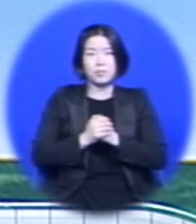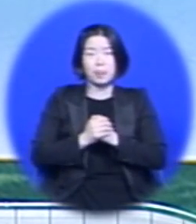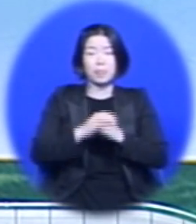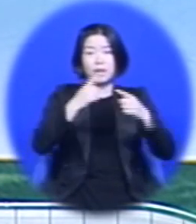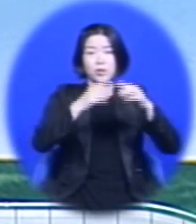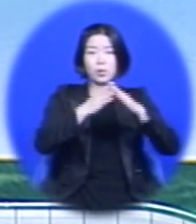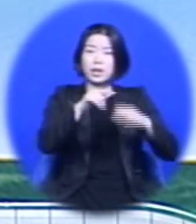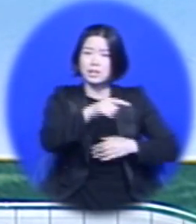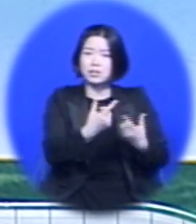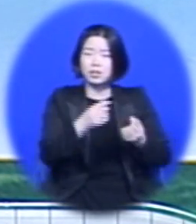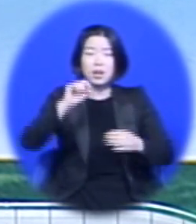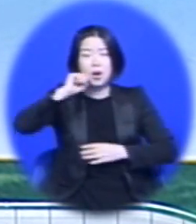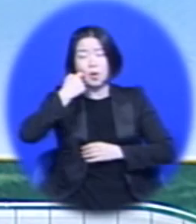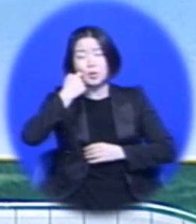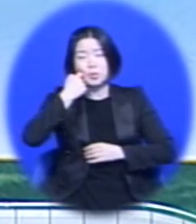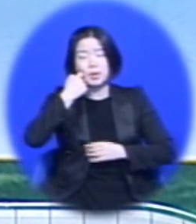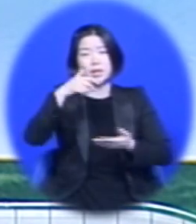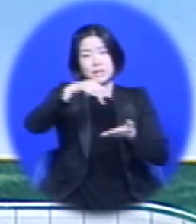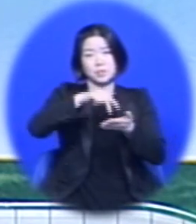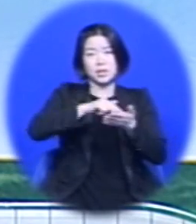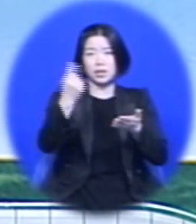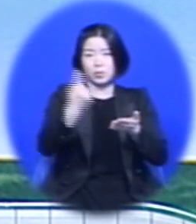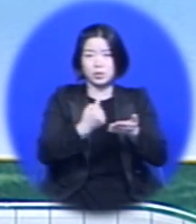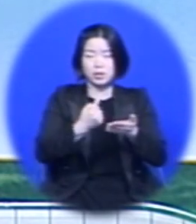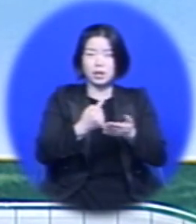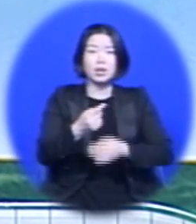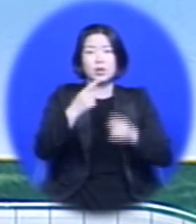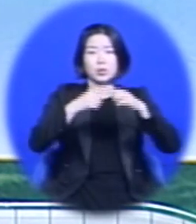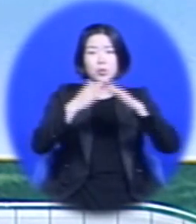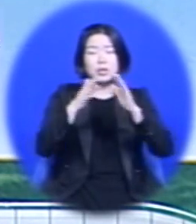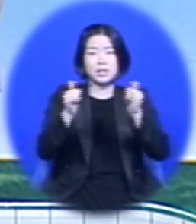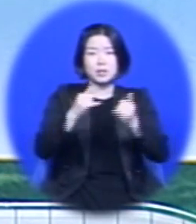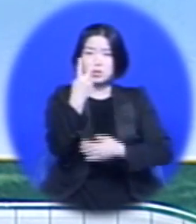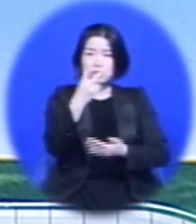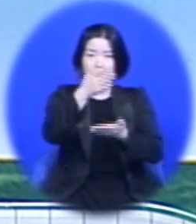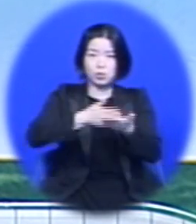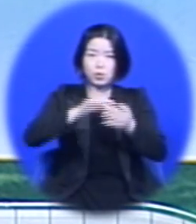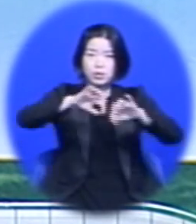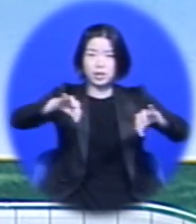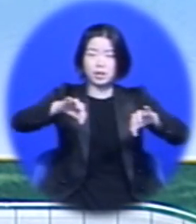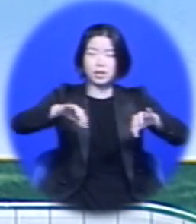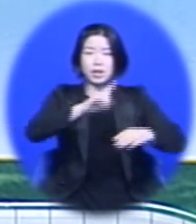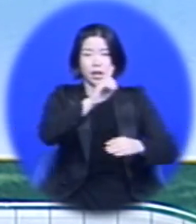교회가 이렇게 어려움에 처하게 되니까 교인들이 둘로 갈라져요. 하나는 떠나는 사람입니다.